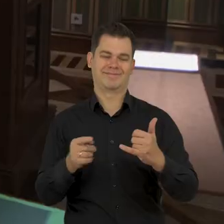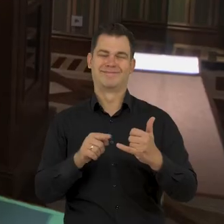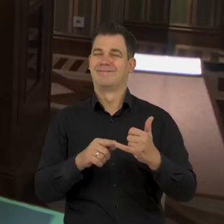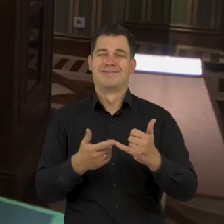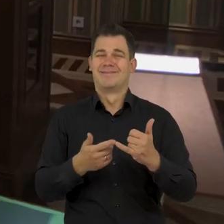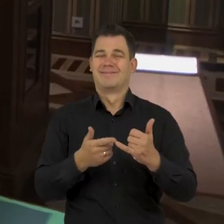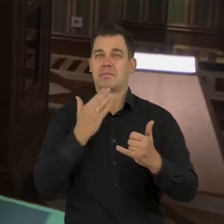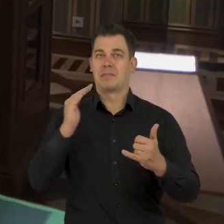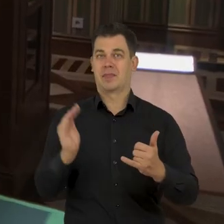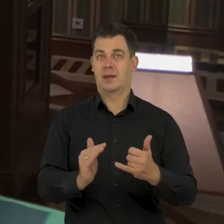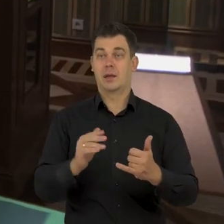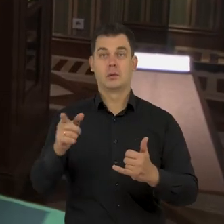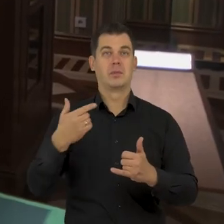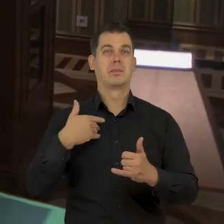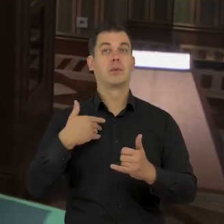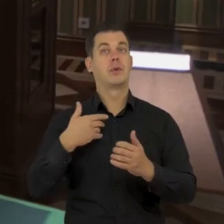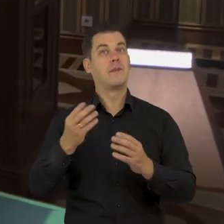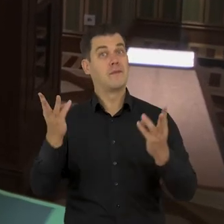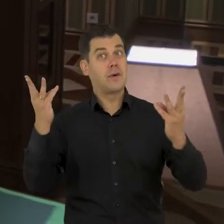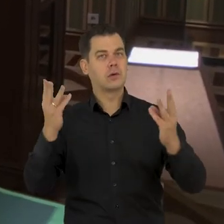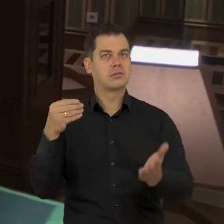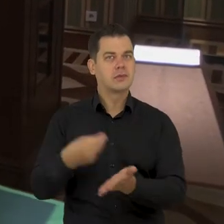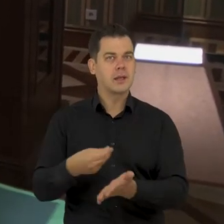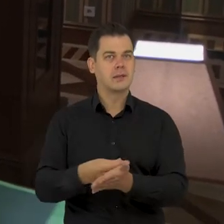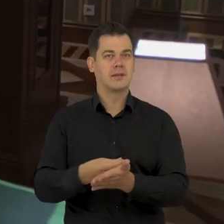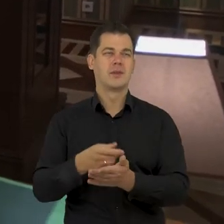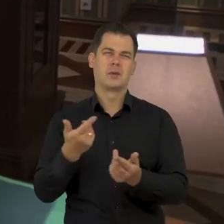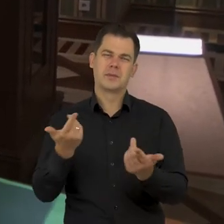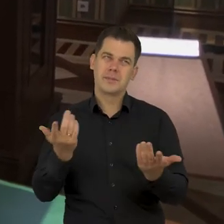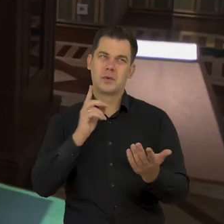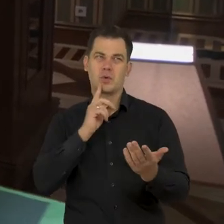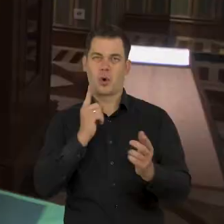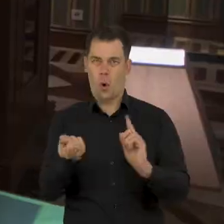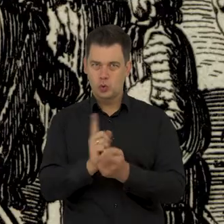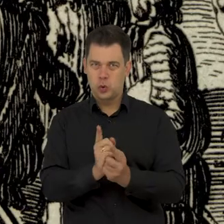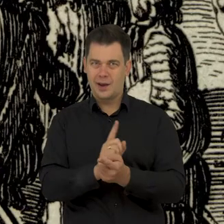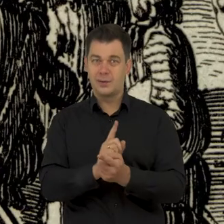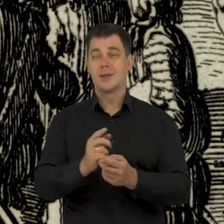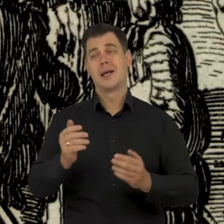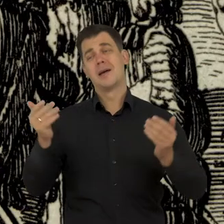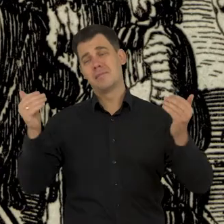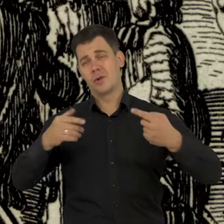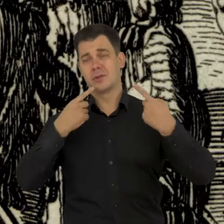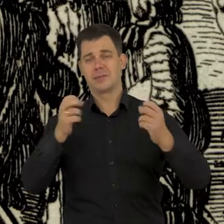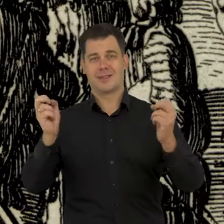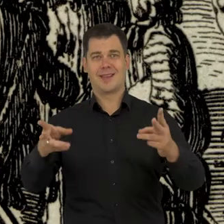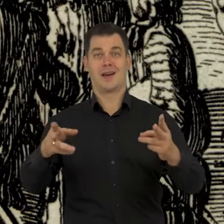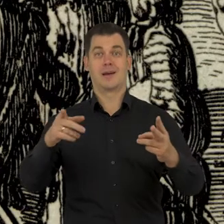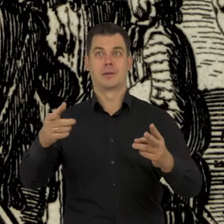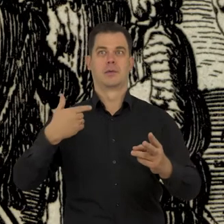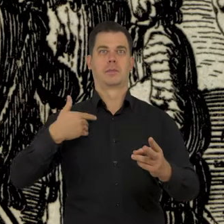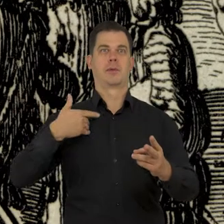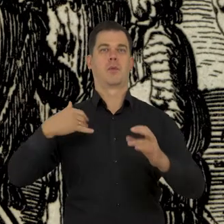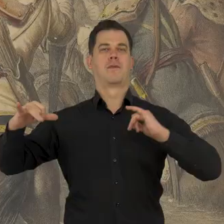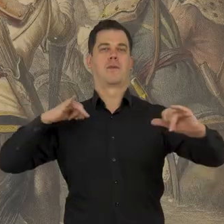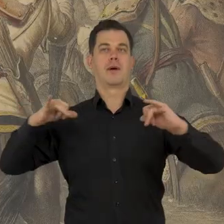srebra. Wartości tych monet stanowiła zawartość kruszcu. Tak? Czyli ona czuć oszukani trochę. No tak, tak. Znaczy można powiedzieć, że ci